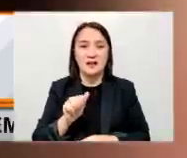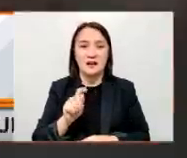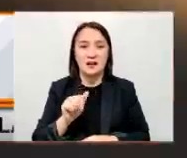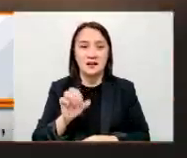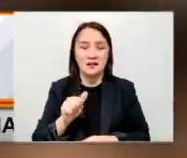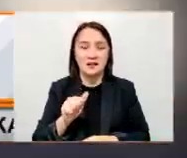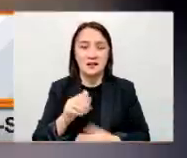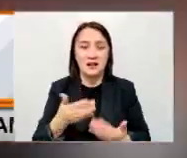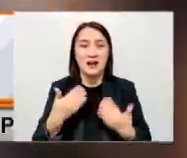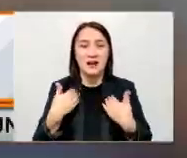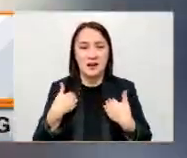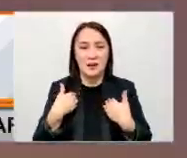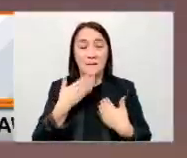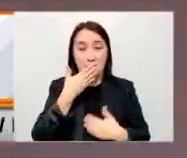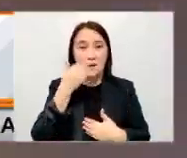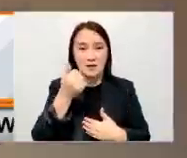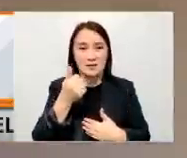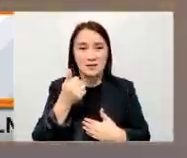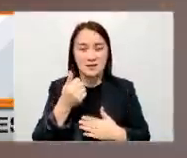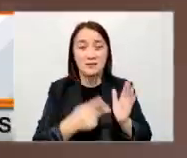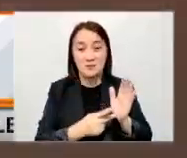in participation ha?